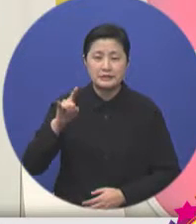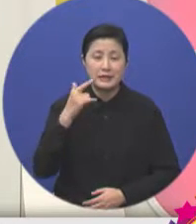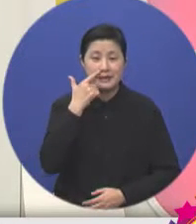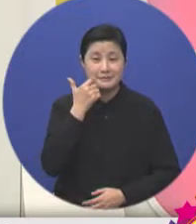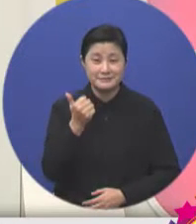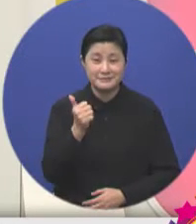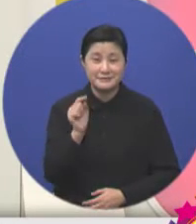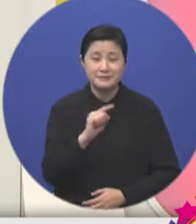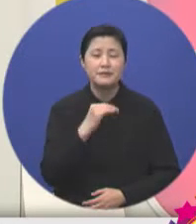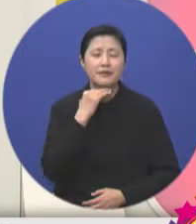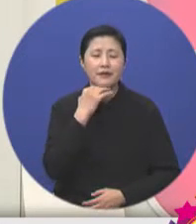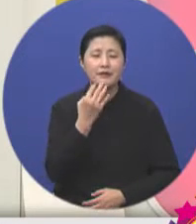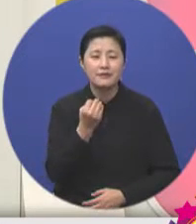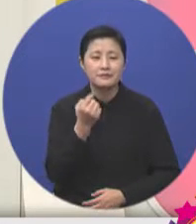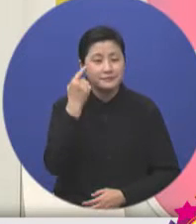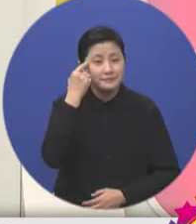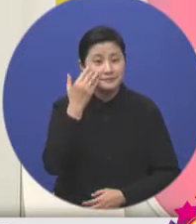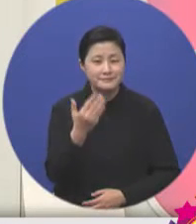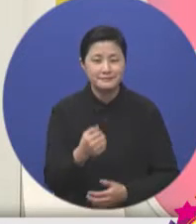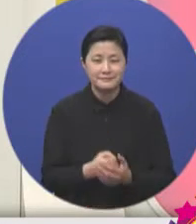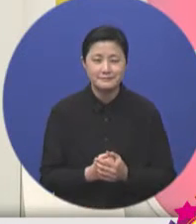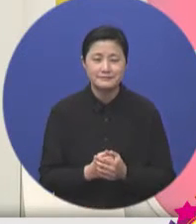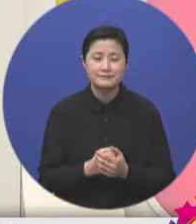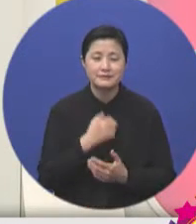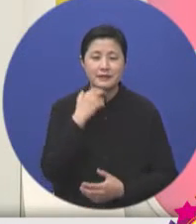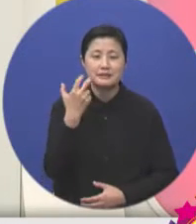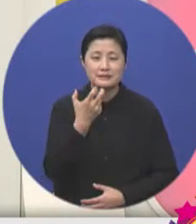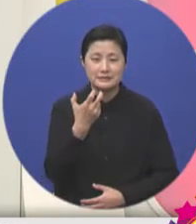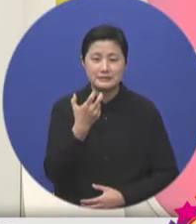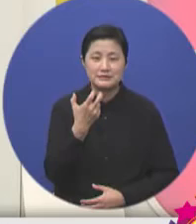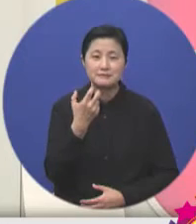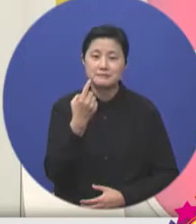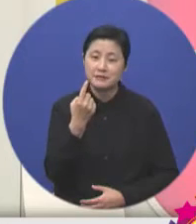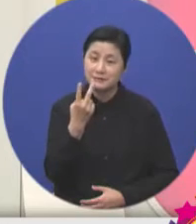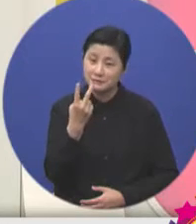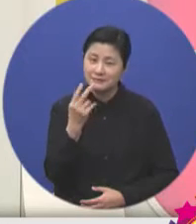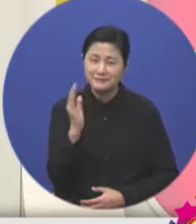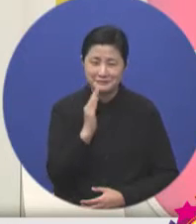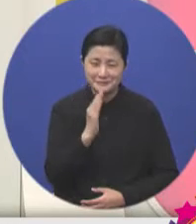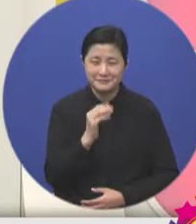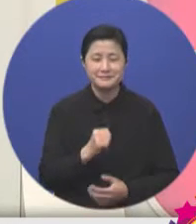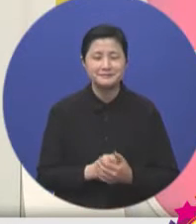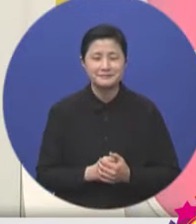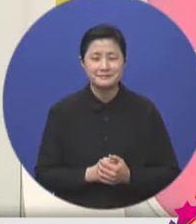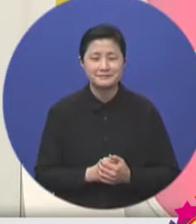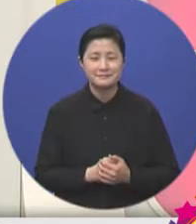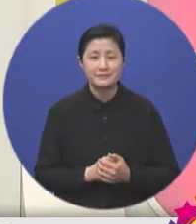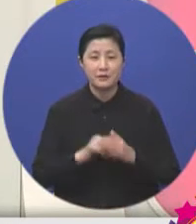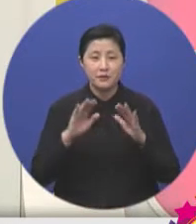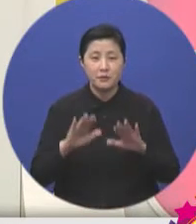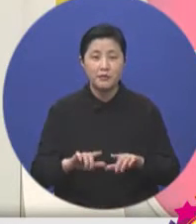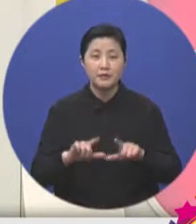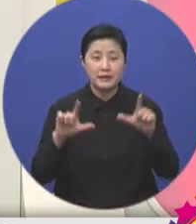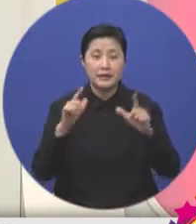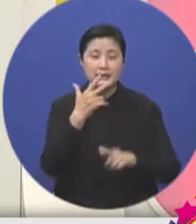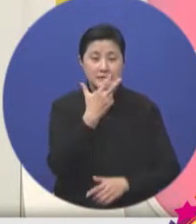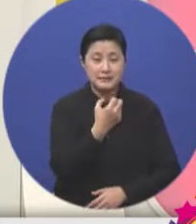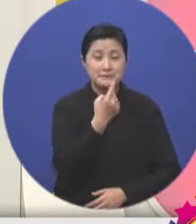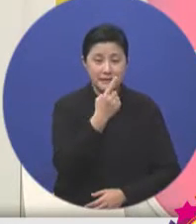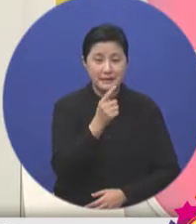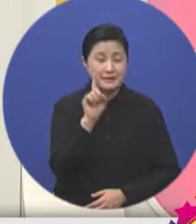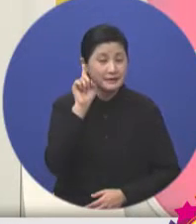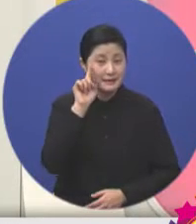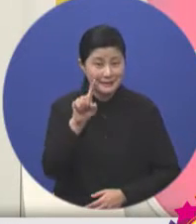혹시 연세가 어떻게 되시는지요? 한 71 됐어요. 71? 와, 올해 아직도 청년. 71하고